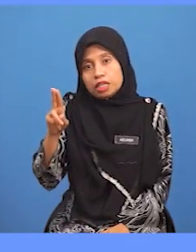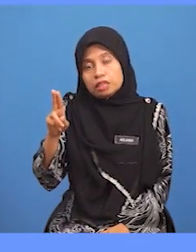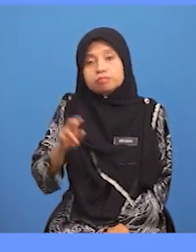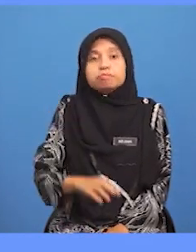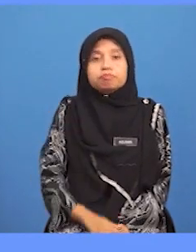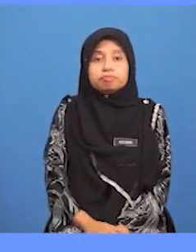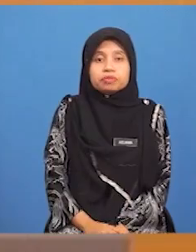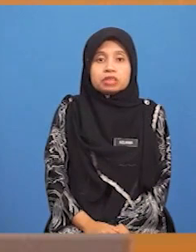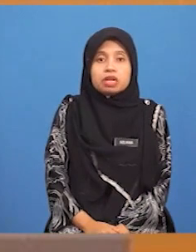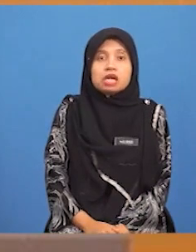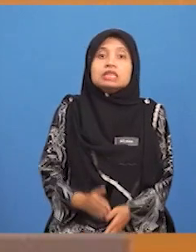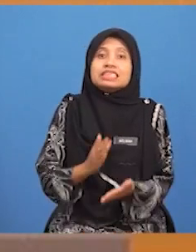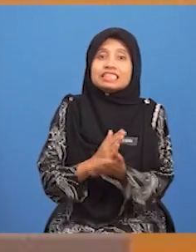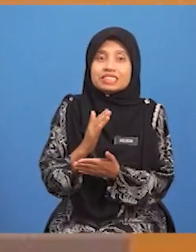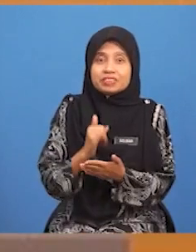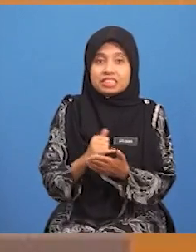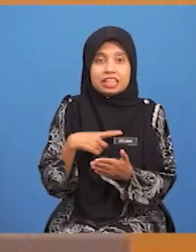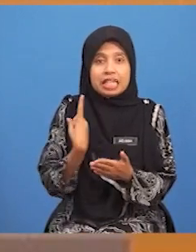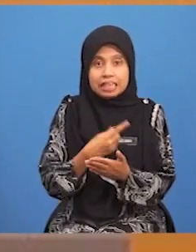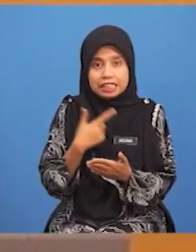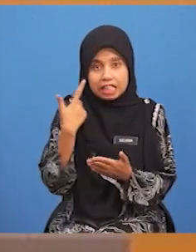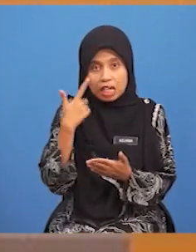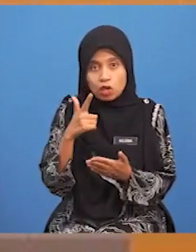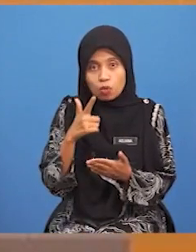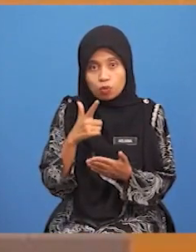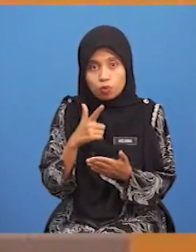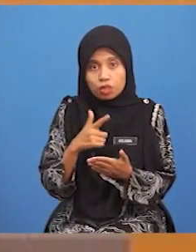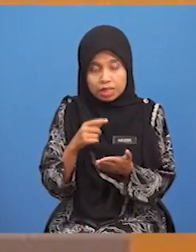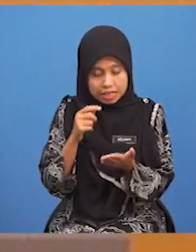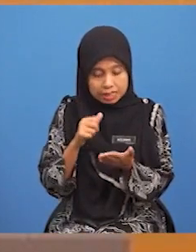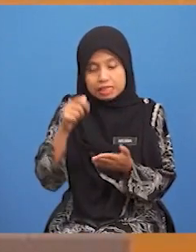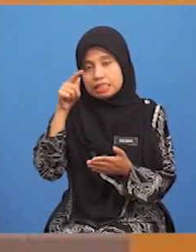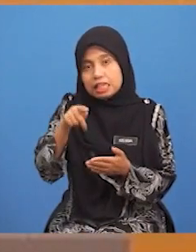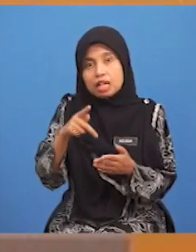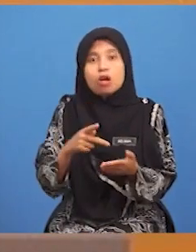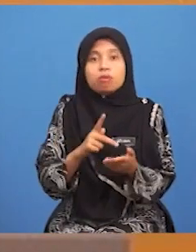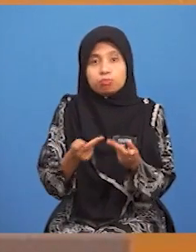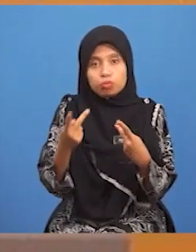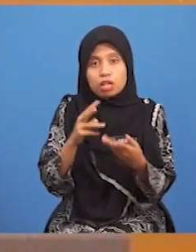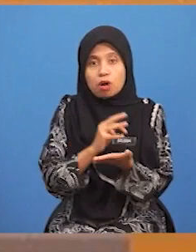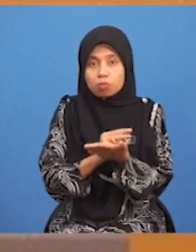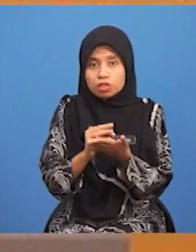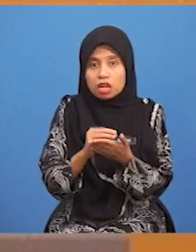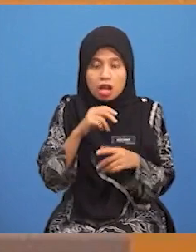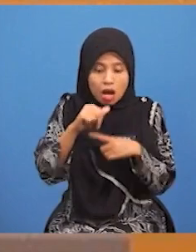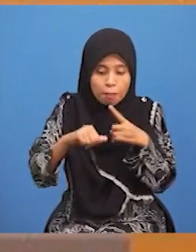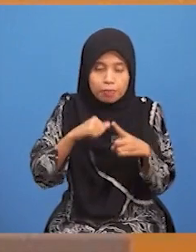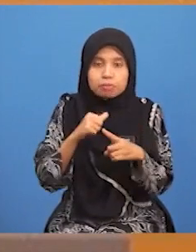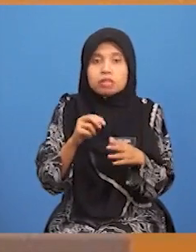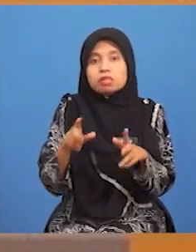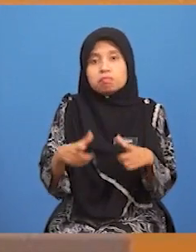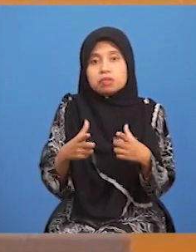15,330 unit. Seterusnya, kita lihat kesan ke atas titik pulang modal apabila ada perubahan yang